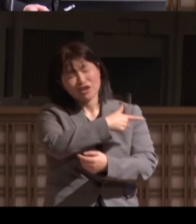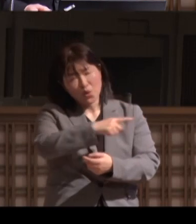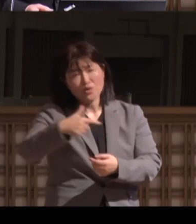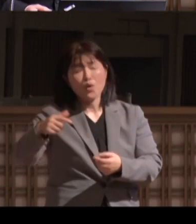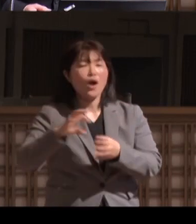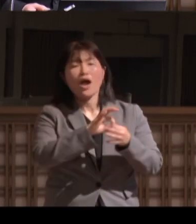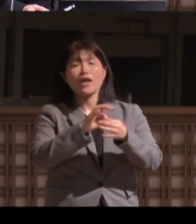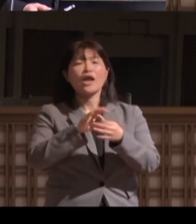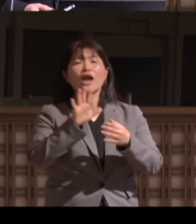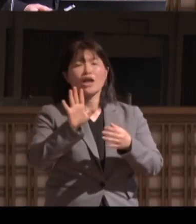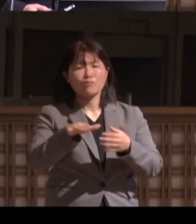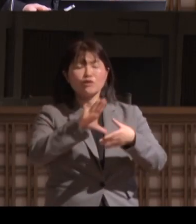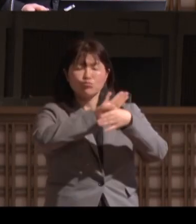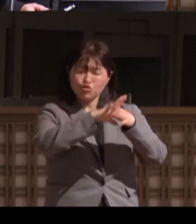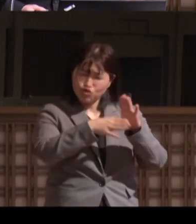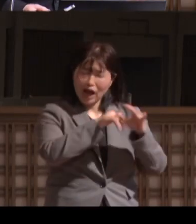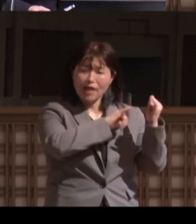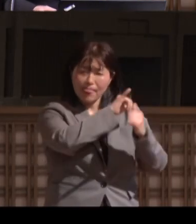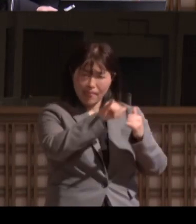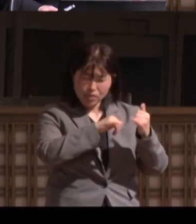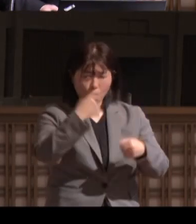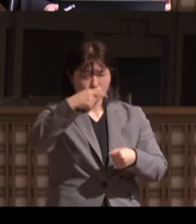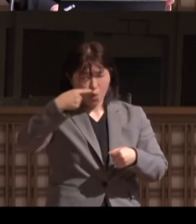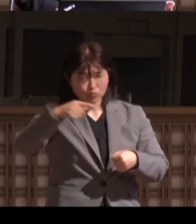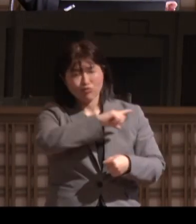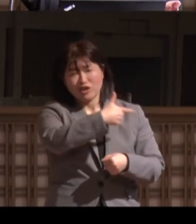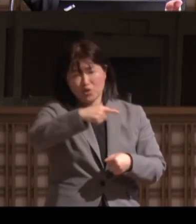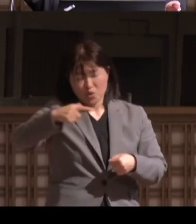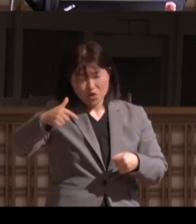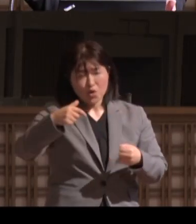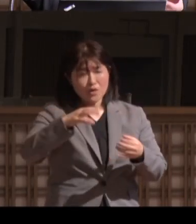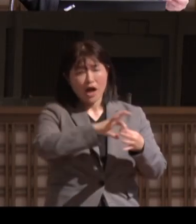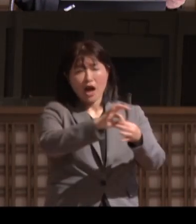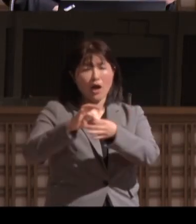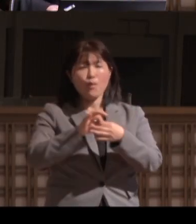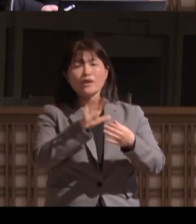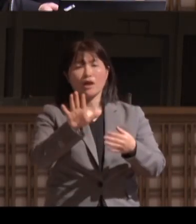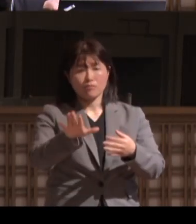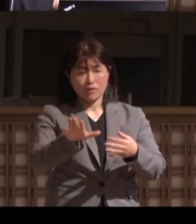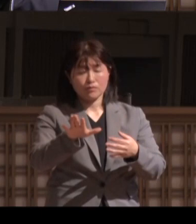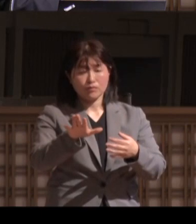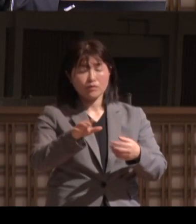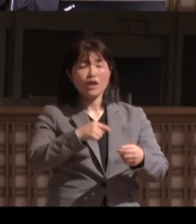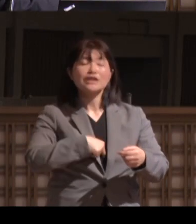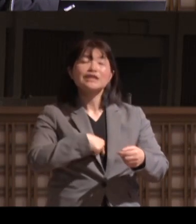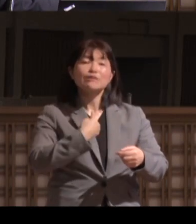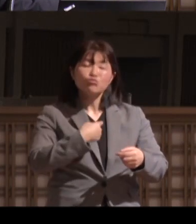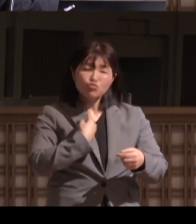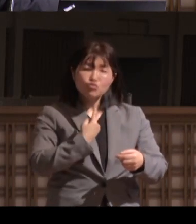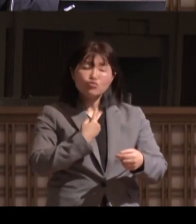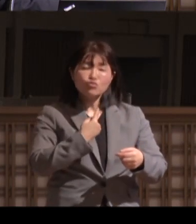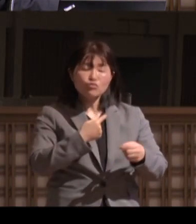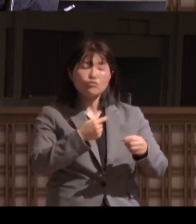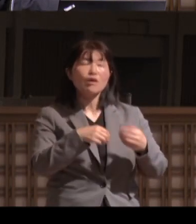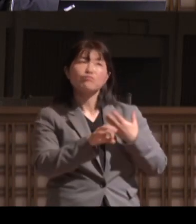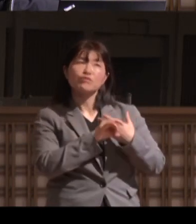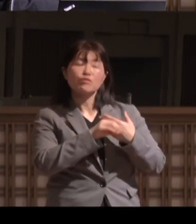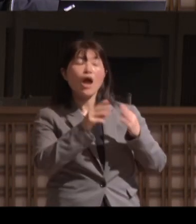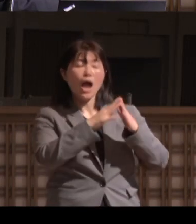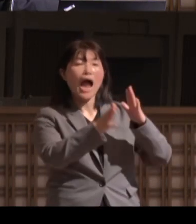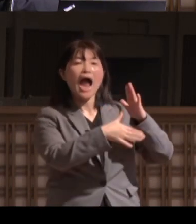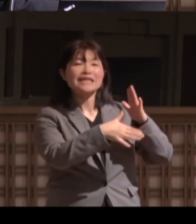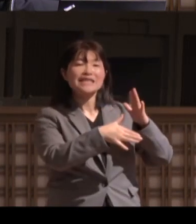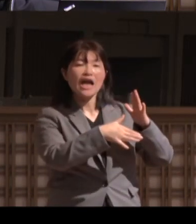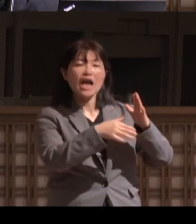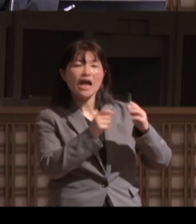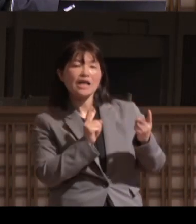ですねま文化や伝統教育様々なことがかかるけど自分は空屋のことをやりたい